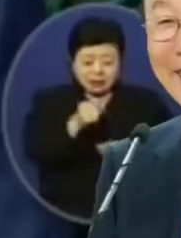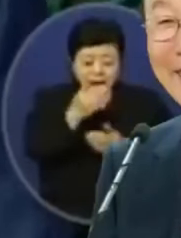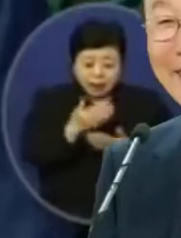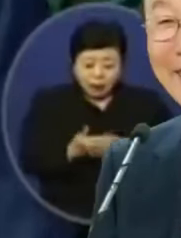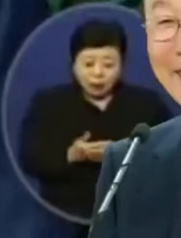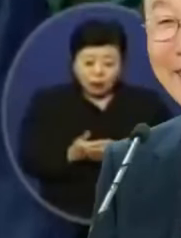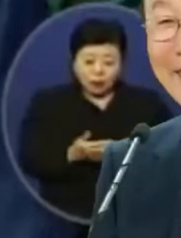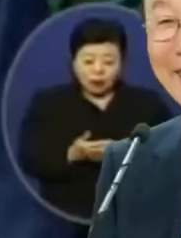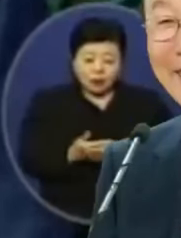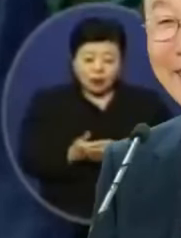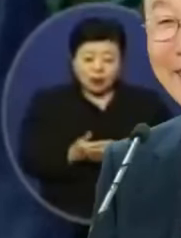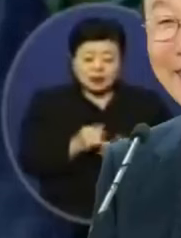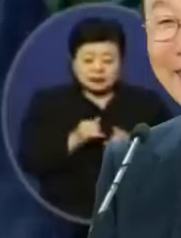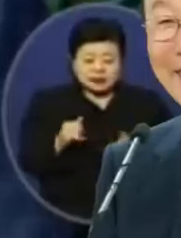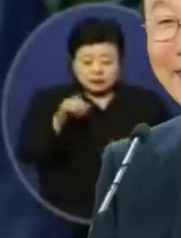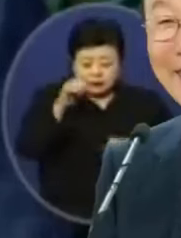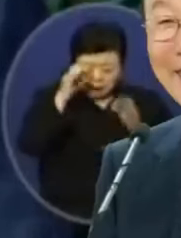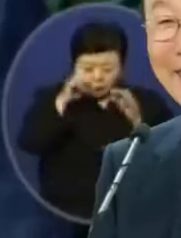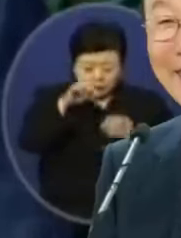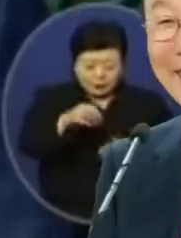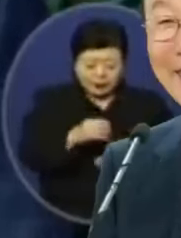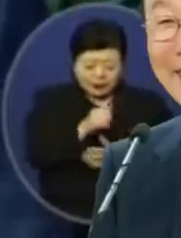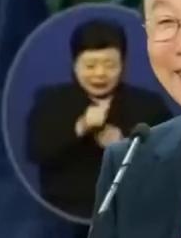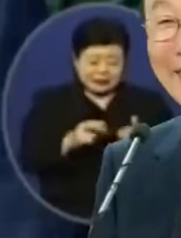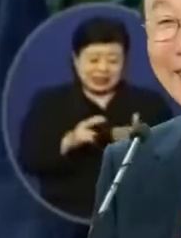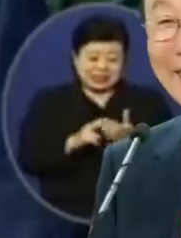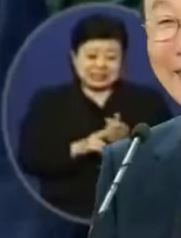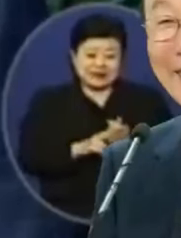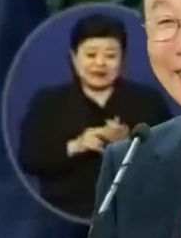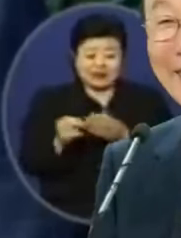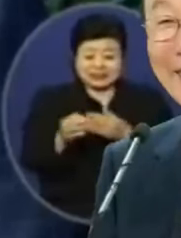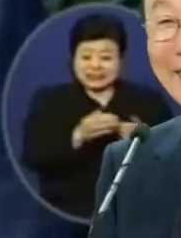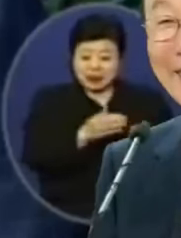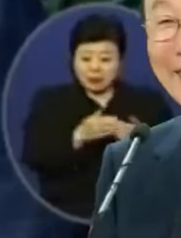얻는다든지 사람들 보는 앞에 하나님의 기적을 체험한